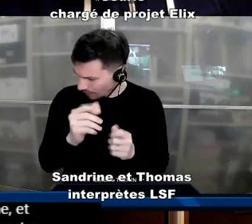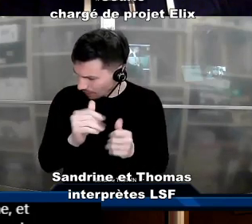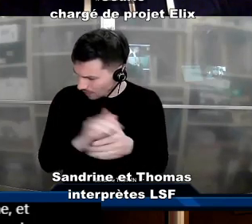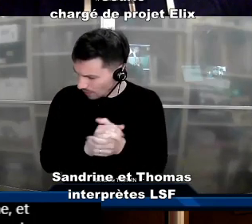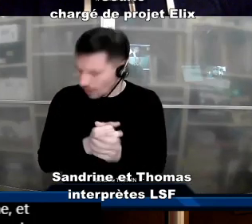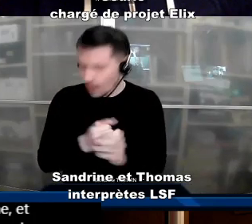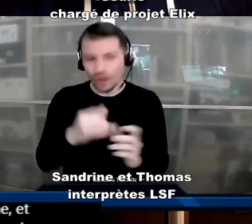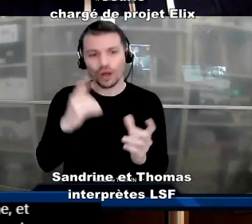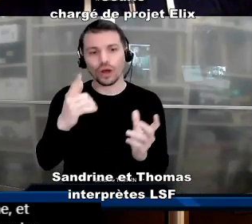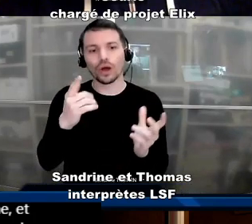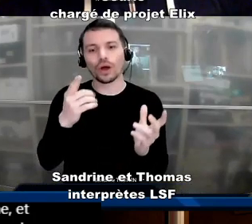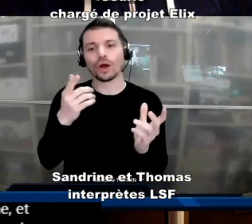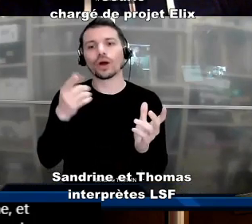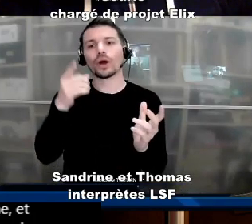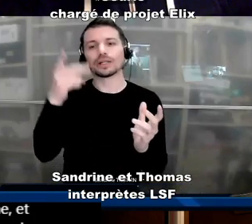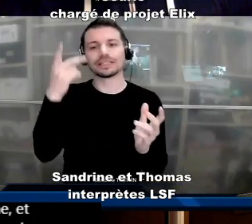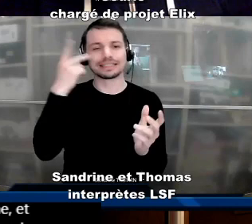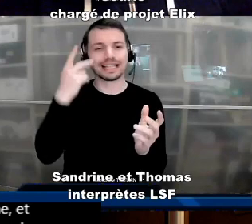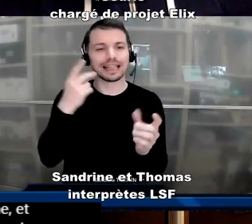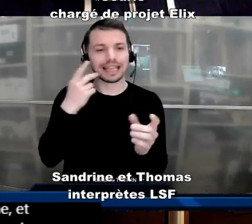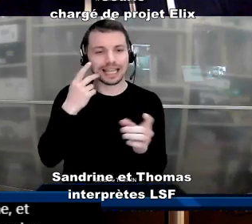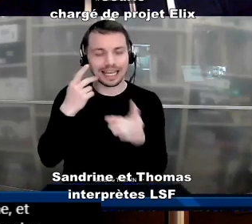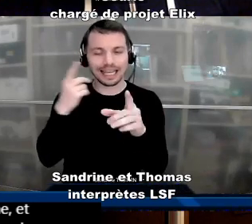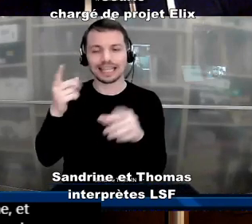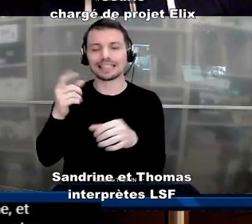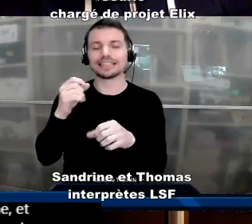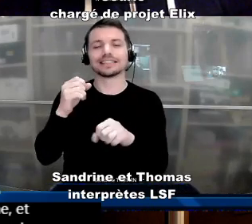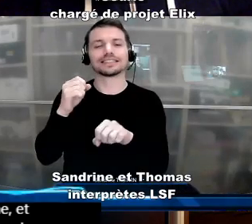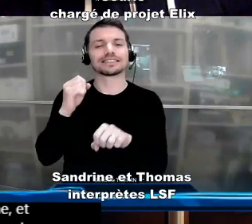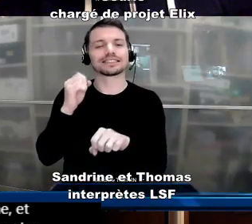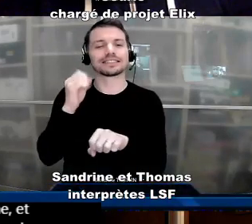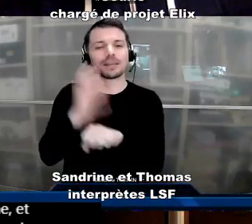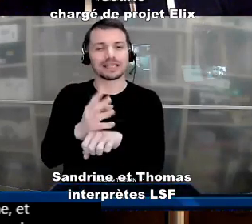Tous les trois, donc Cédric, Sébastien, Fanny,